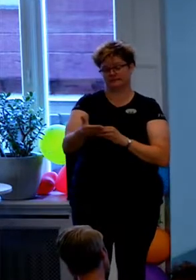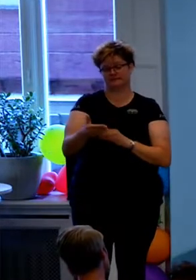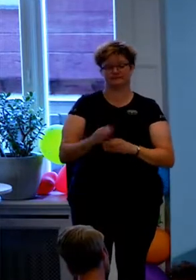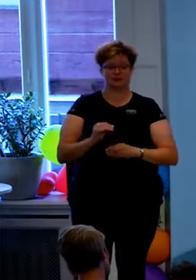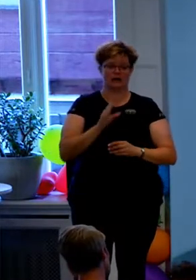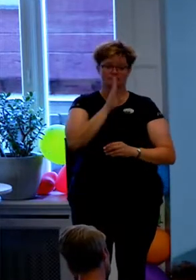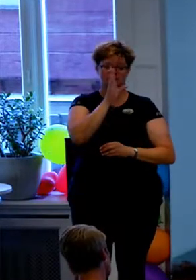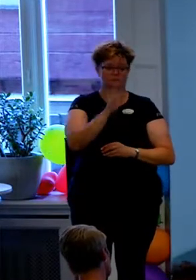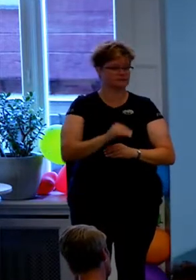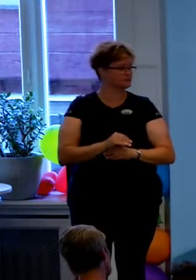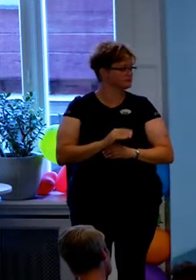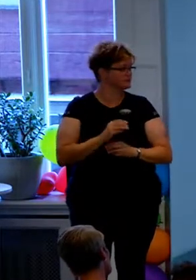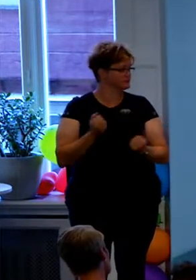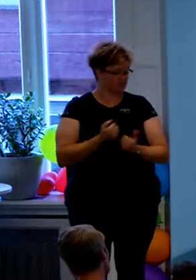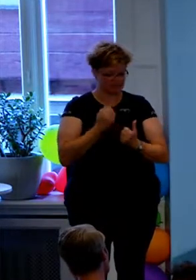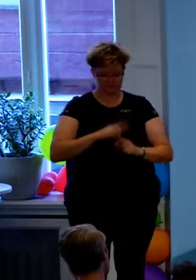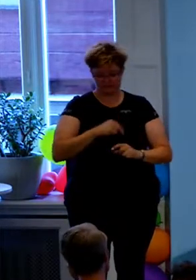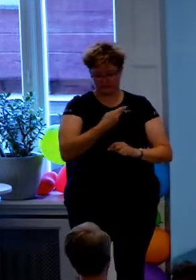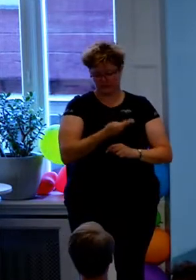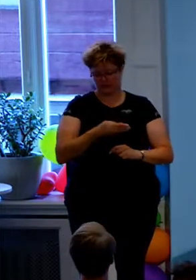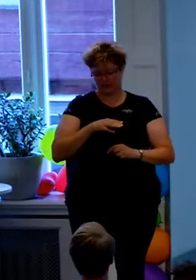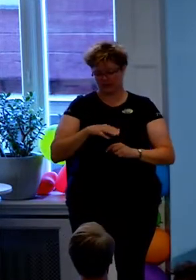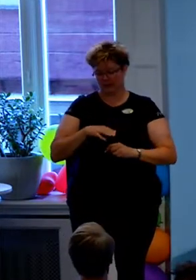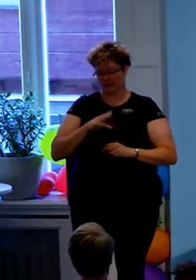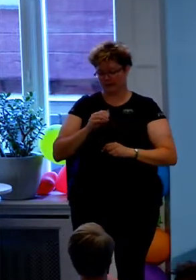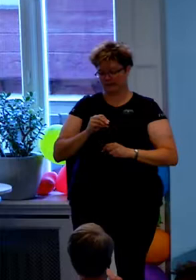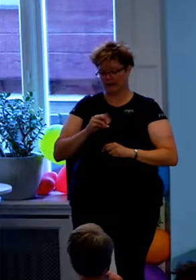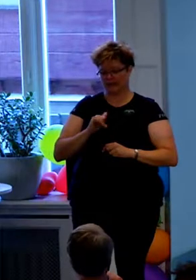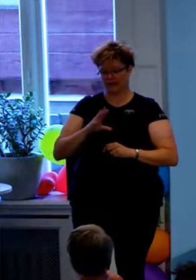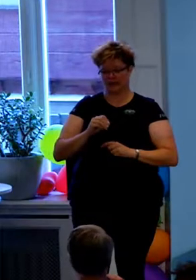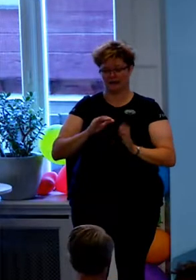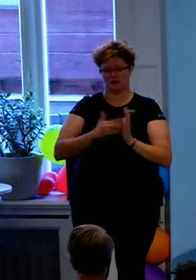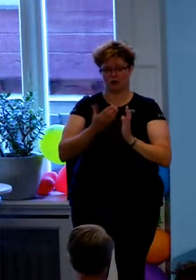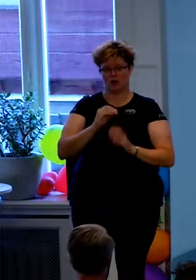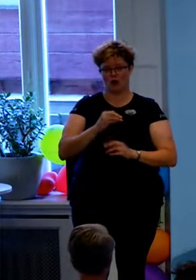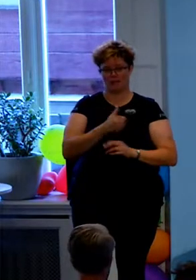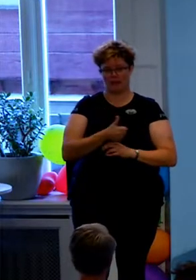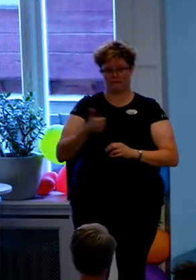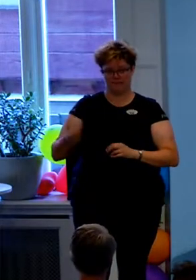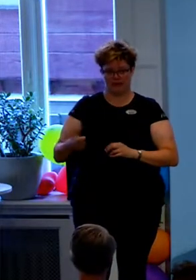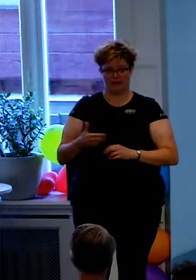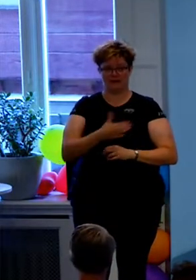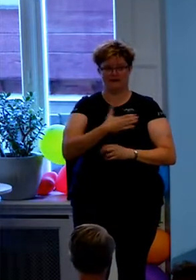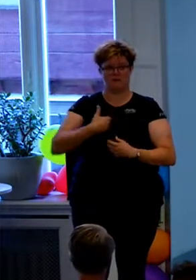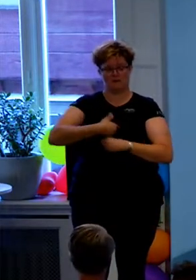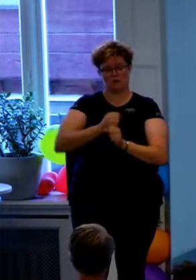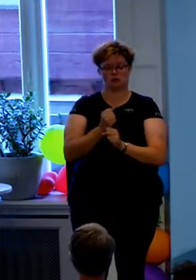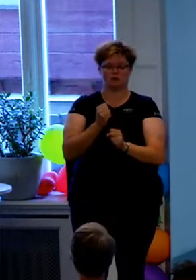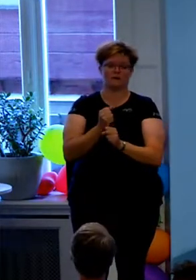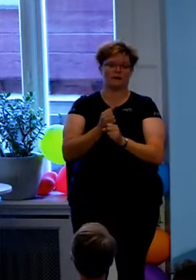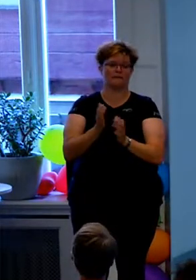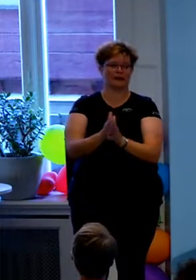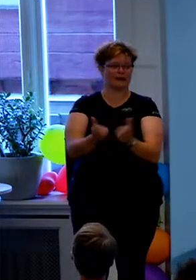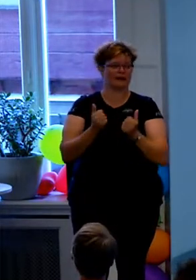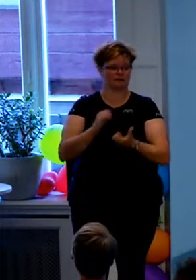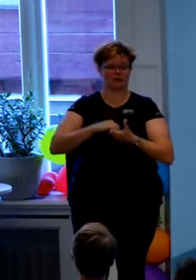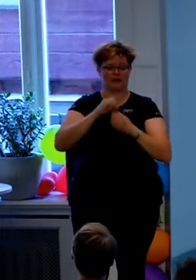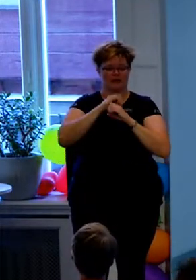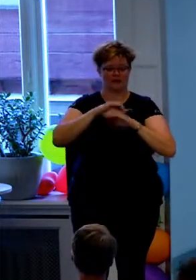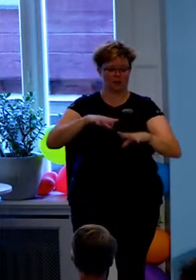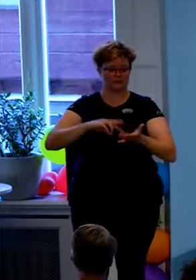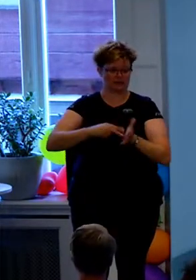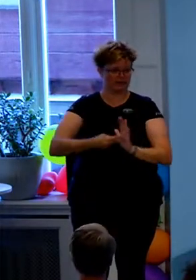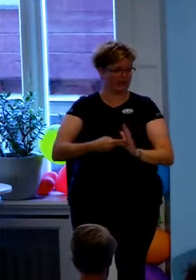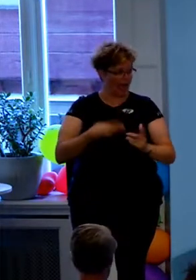tillbaka till det. Spännande. Ja, Maria heter jag, kommer från ABB och vi är ju ett bolag som jobbar med kraft och automationsteknik för att vara lite enkelt. Och det är